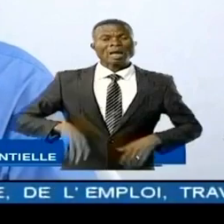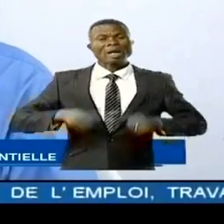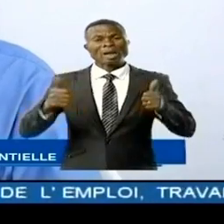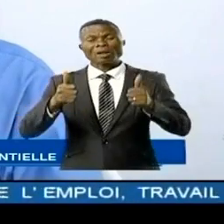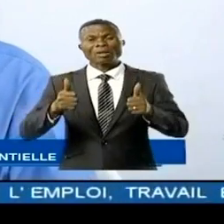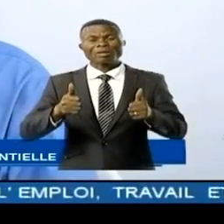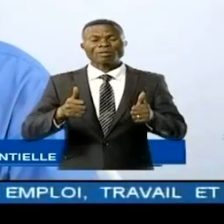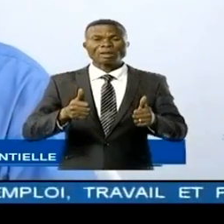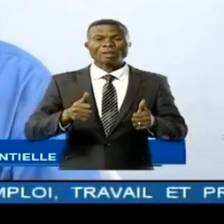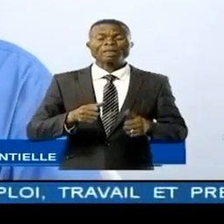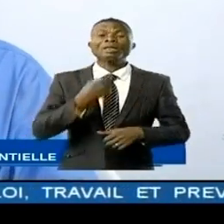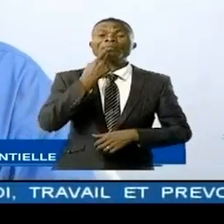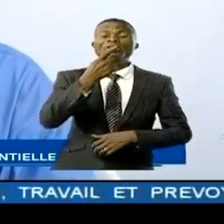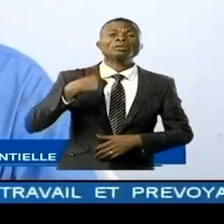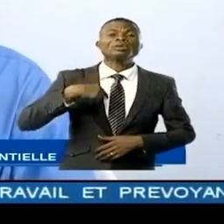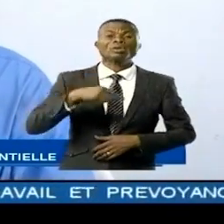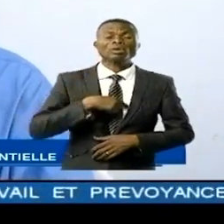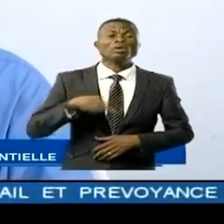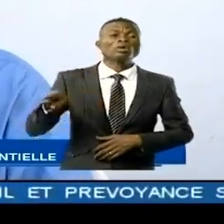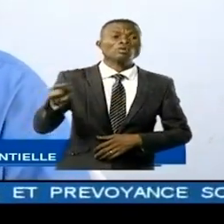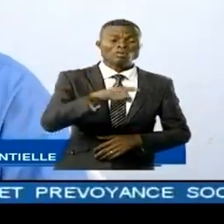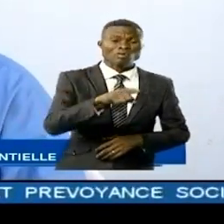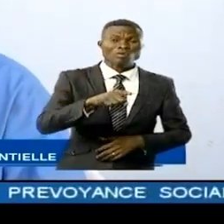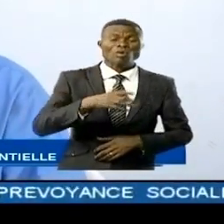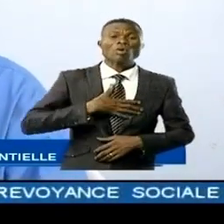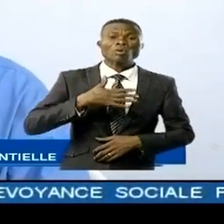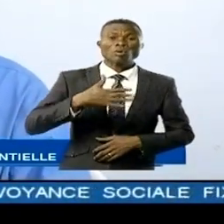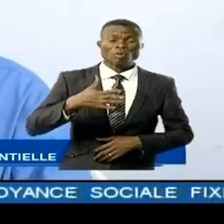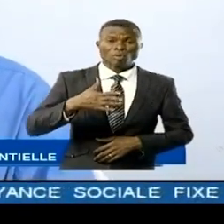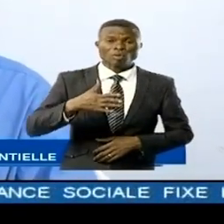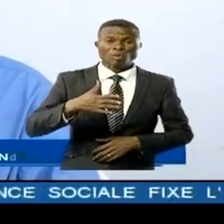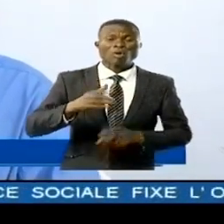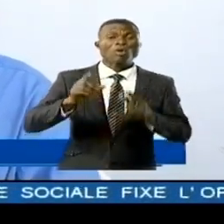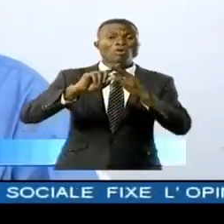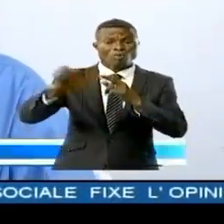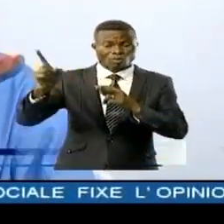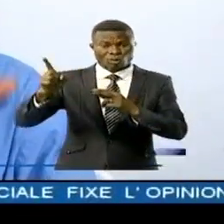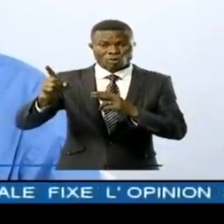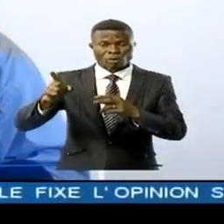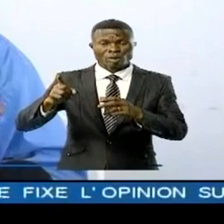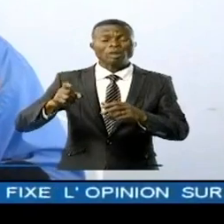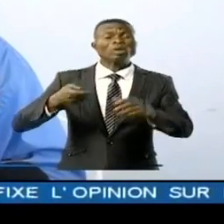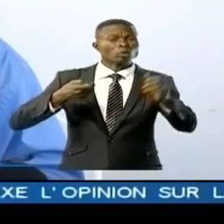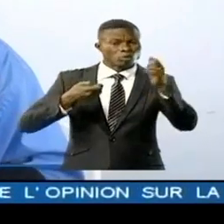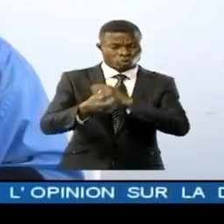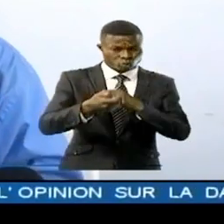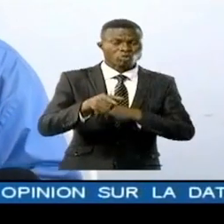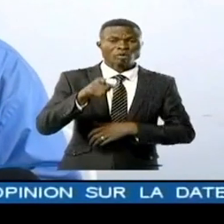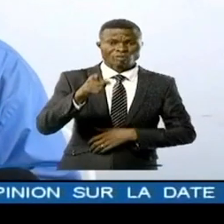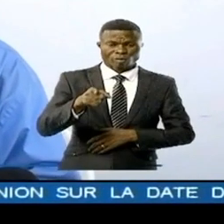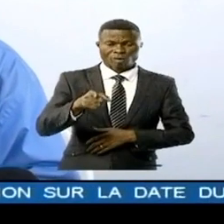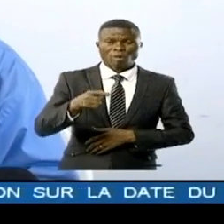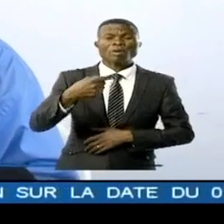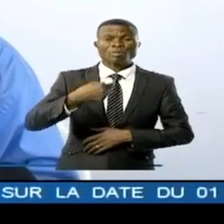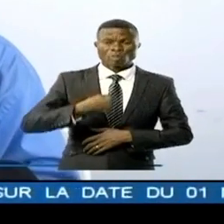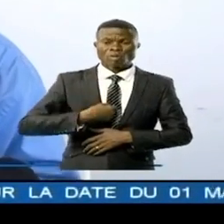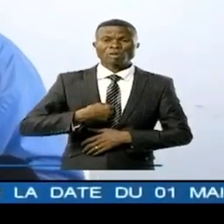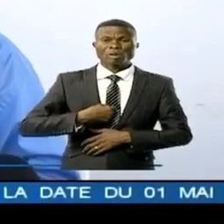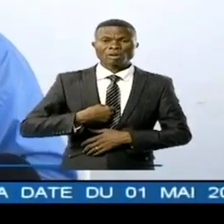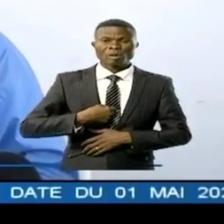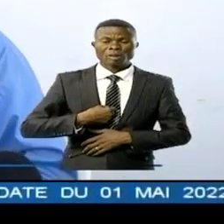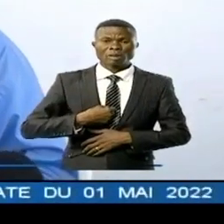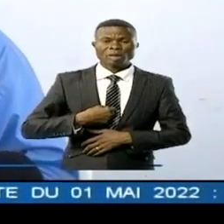avait clairement dit que vous osez vous évader dit si on vous a pas imaginer vous à